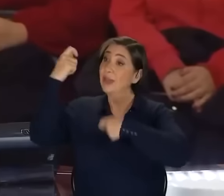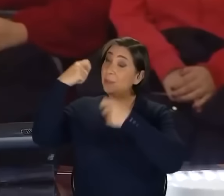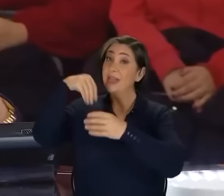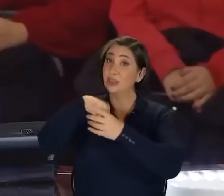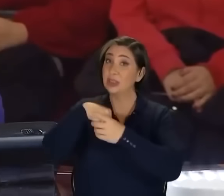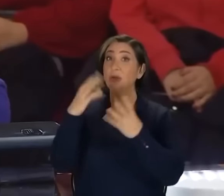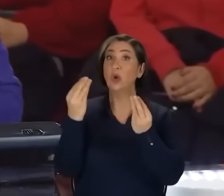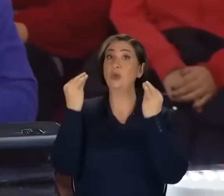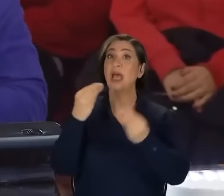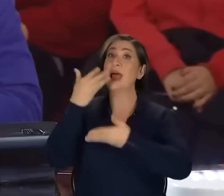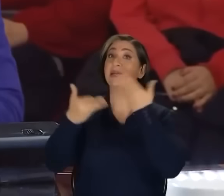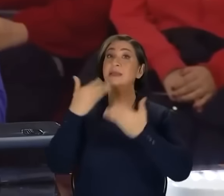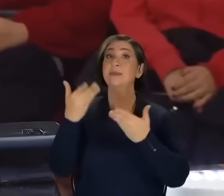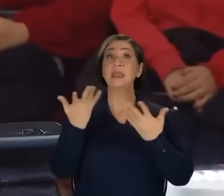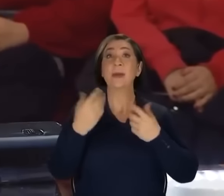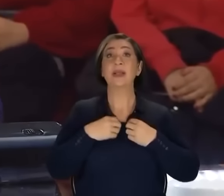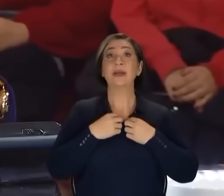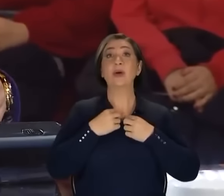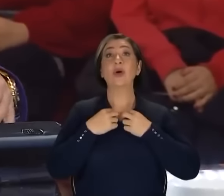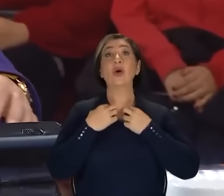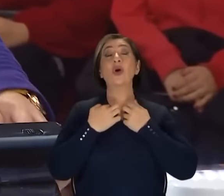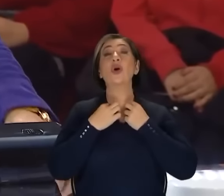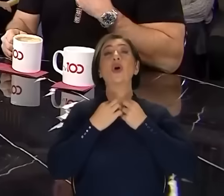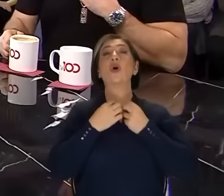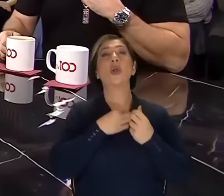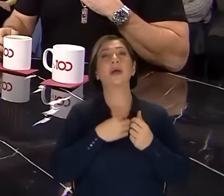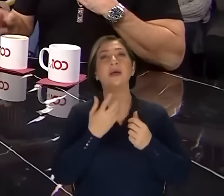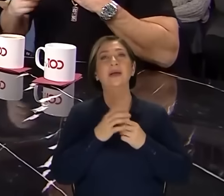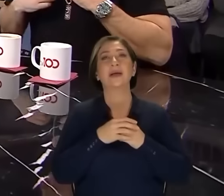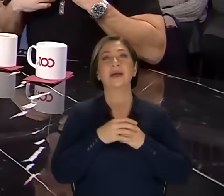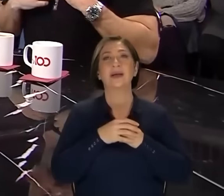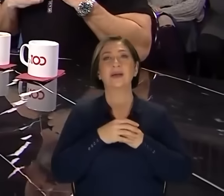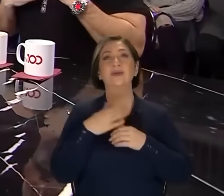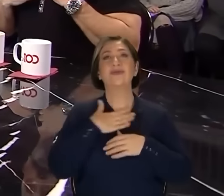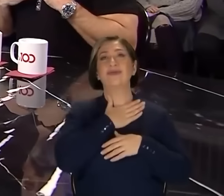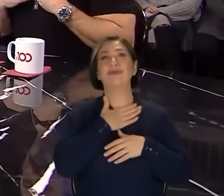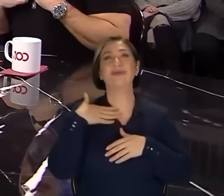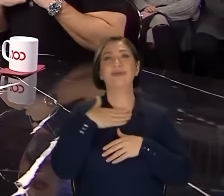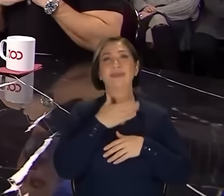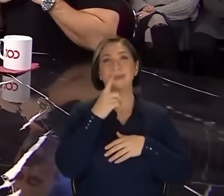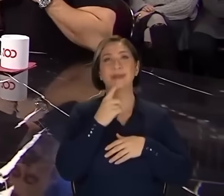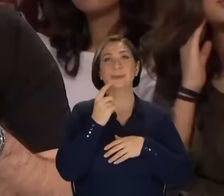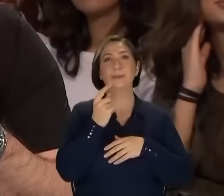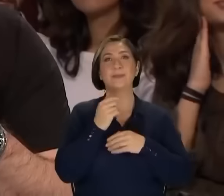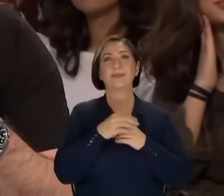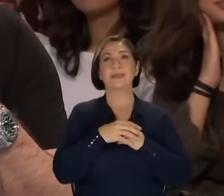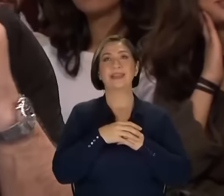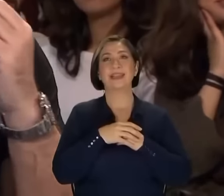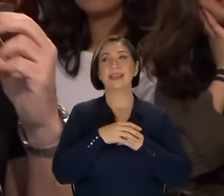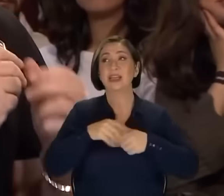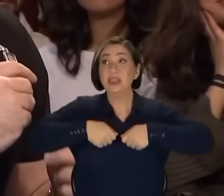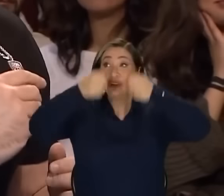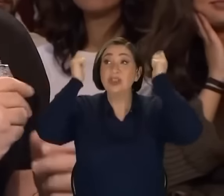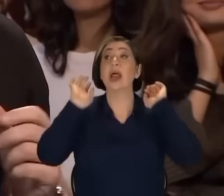de çok güzel bir T mi Ne yapayım kolyesi ne yapıyor sürtünüyor mu